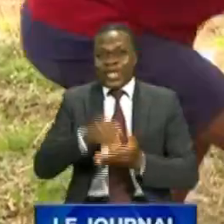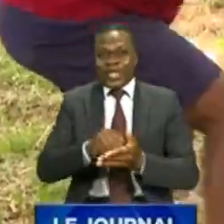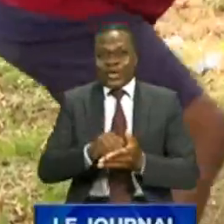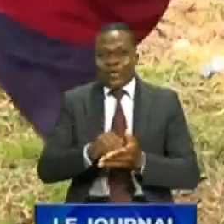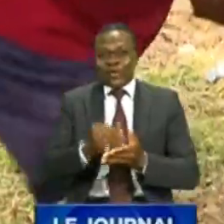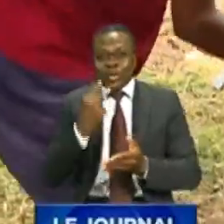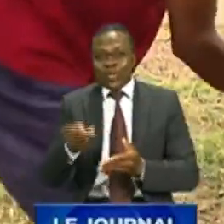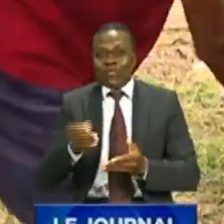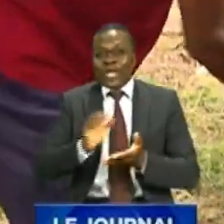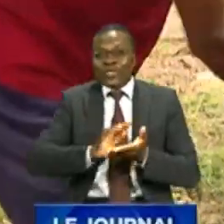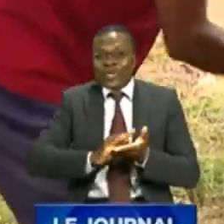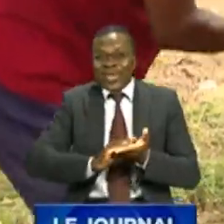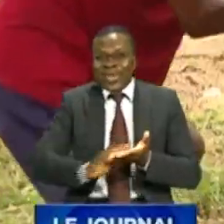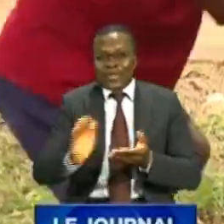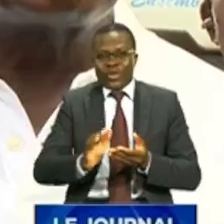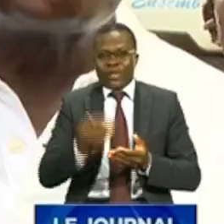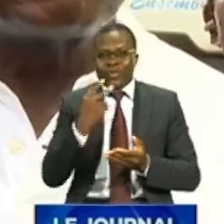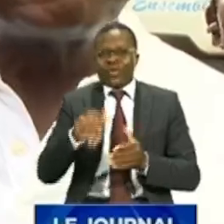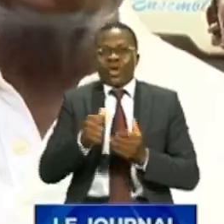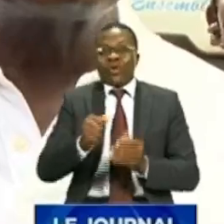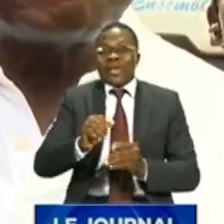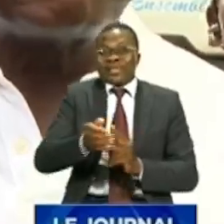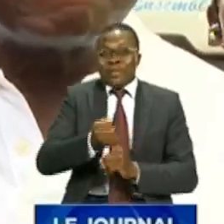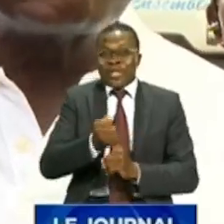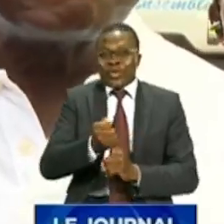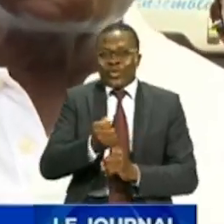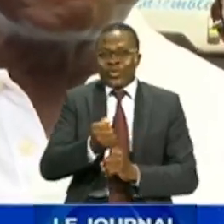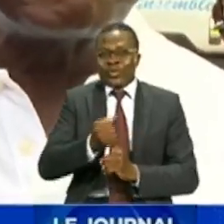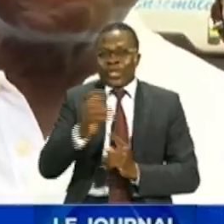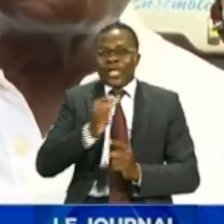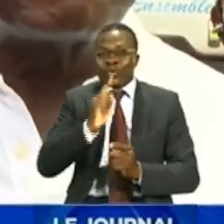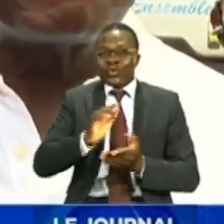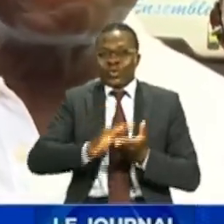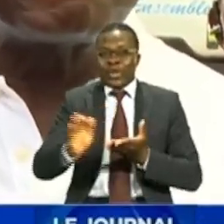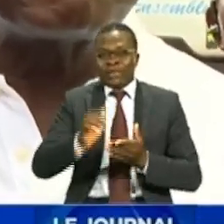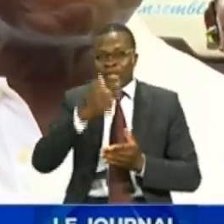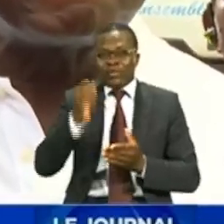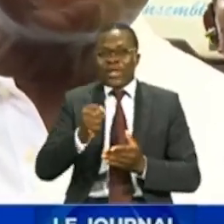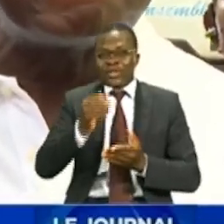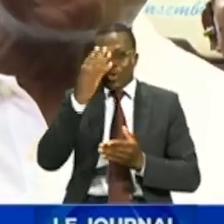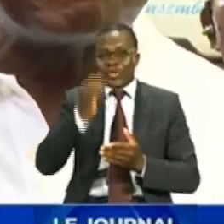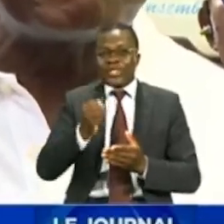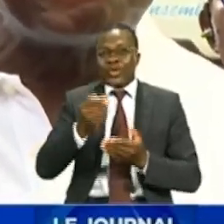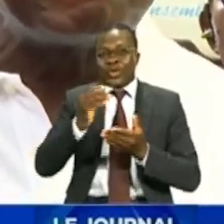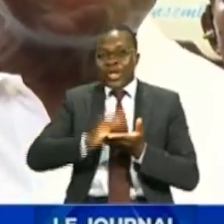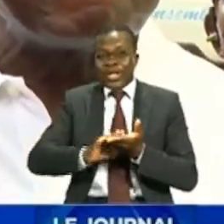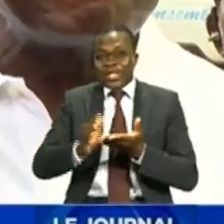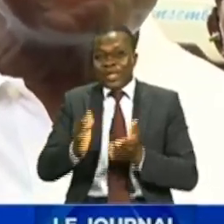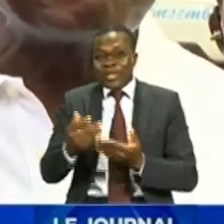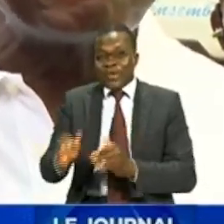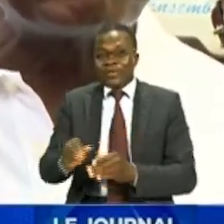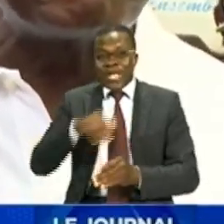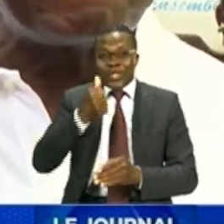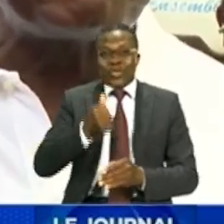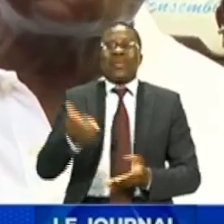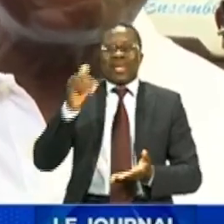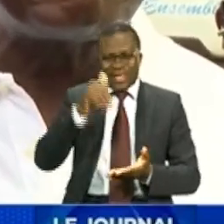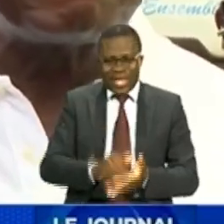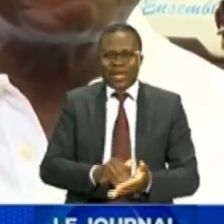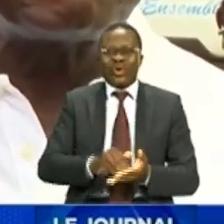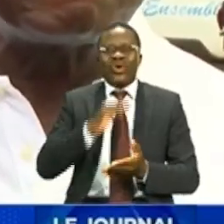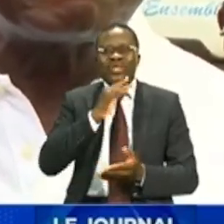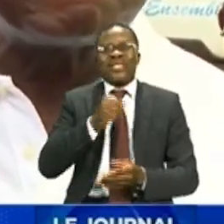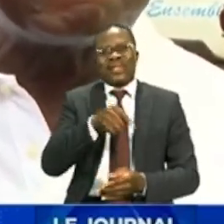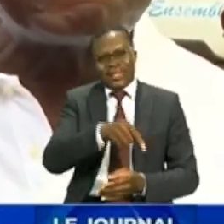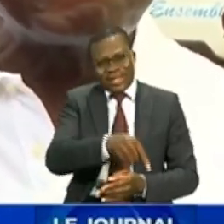sont nettoyés pour voir vraiment est-ce que c'est maintenu d'être toujours propre. Parce qu'on sait que quand on a nettoyé maintenant, peut-être demain, ils vont encore laisser